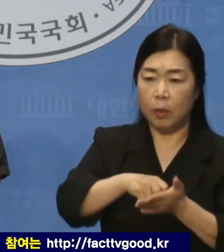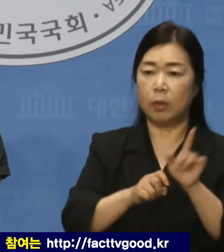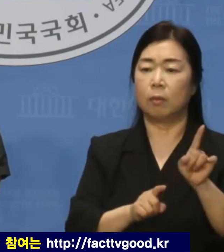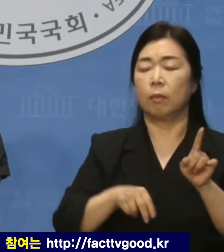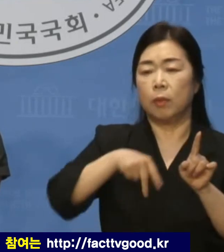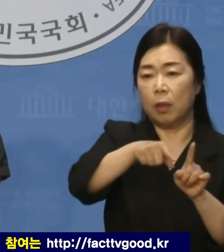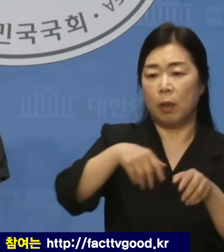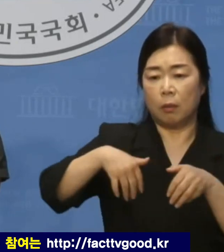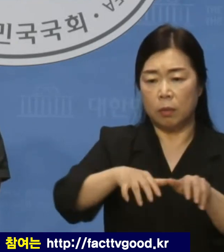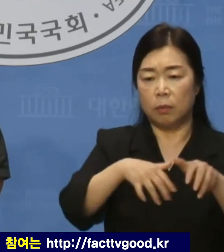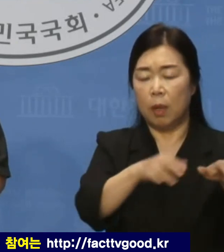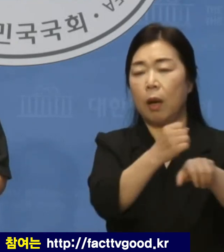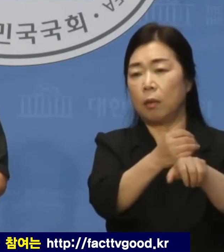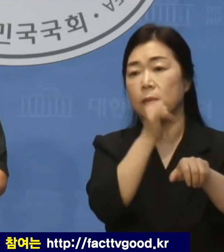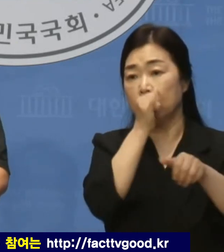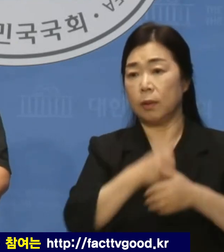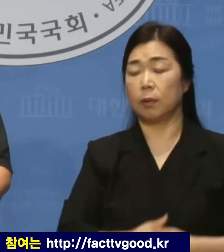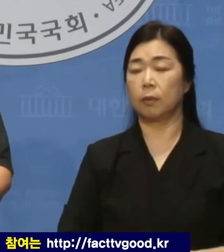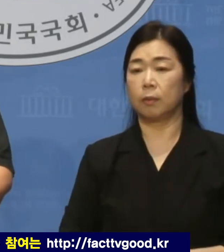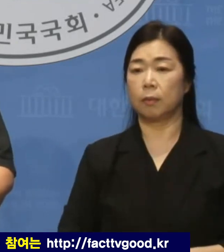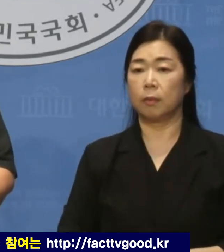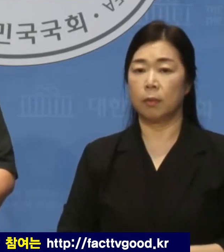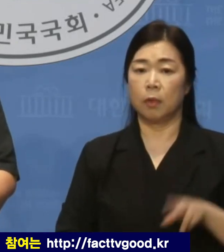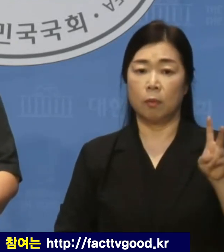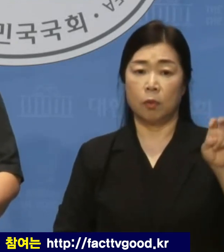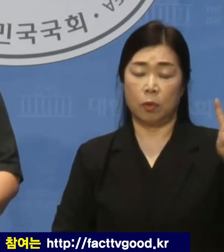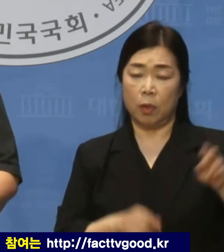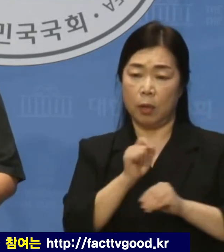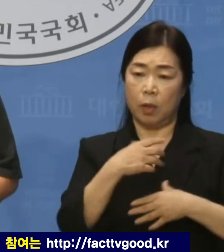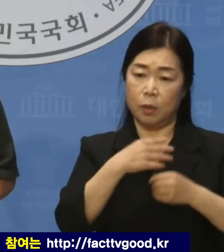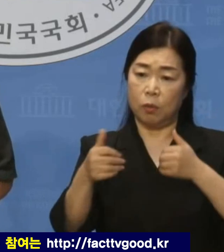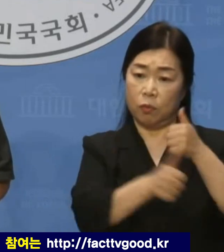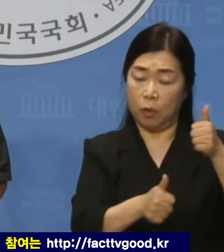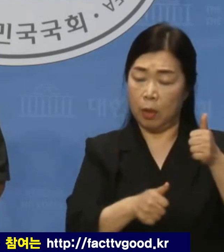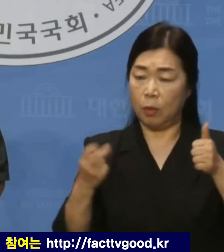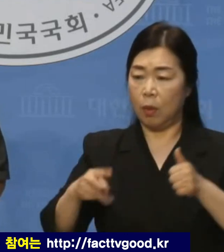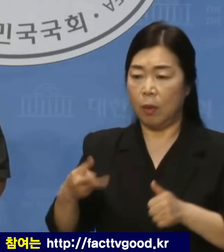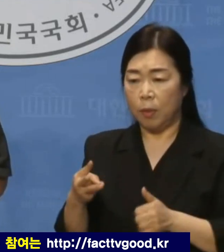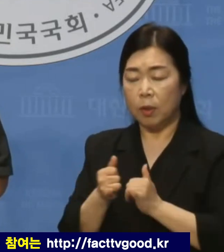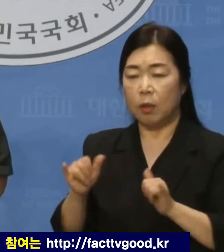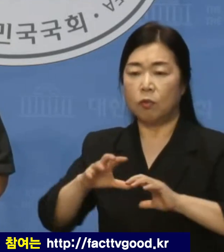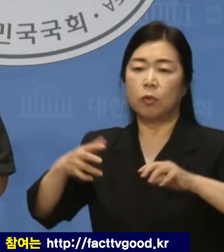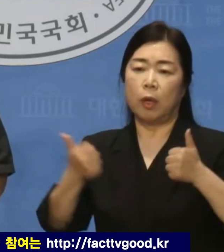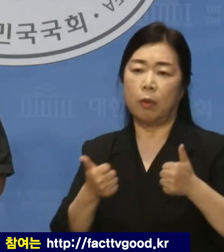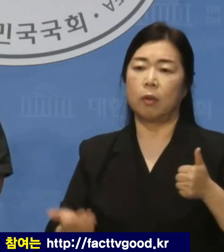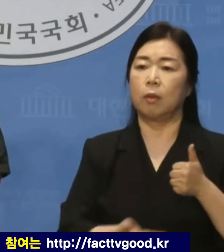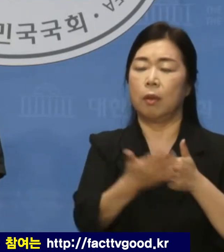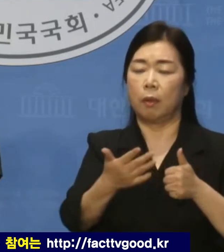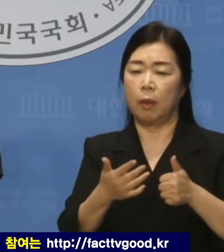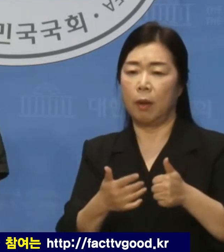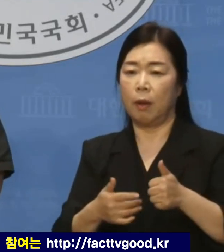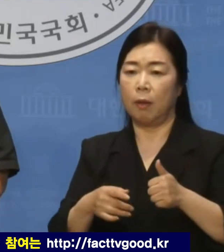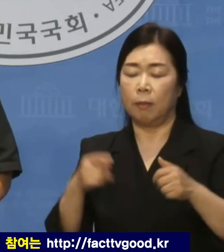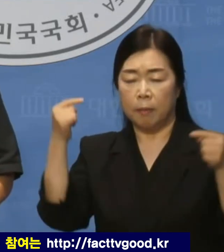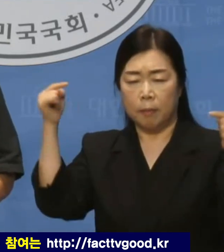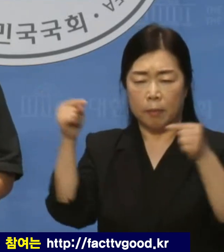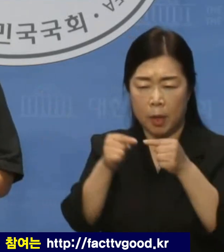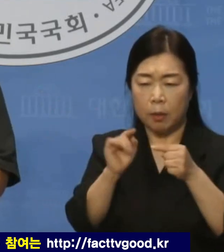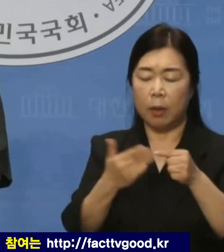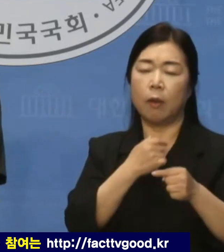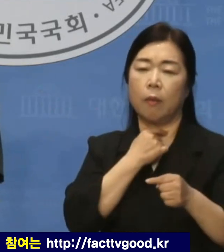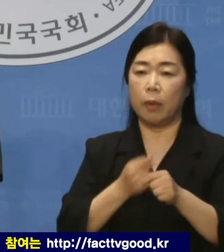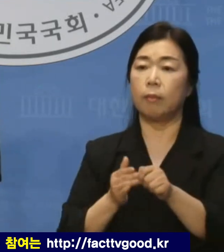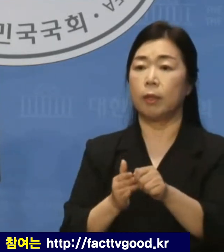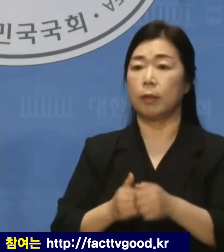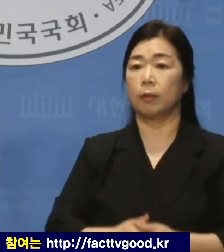행진합니다. 그 마음이 22명의 행안위원들 그리고 300명의 국회의원들께 닿기를 간절히